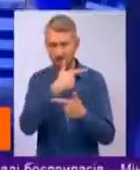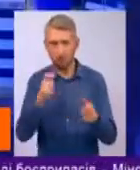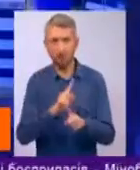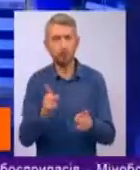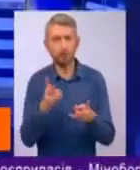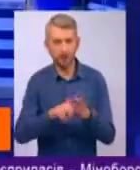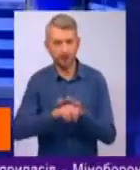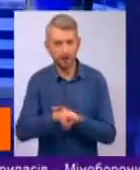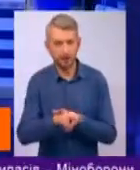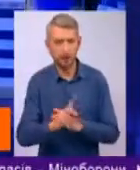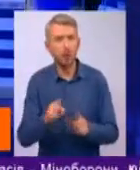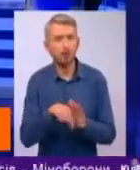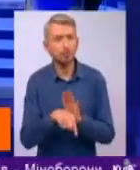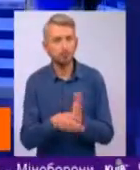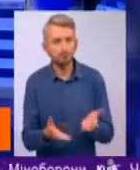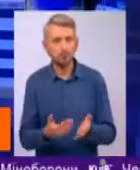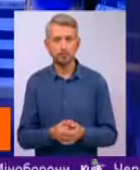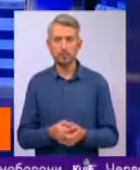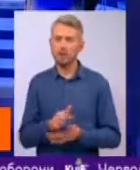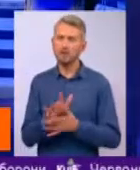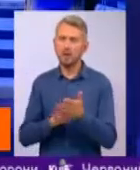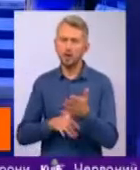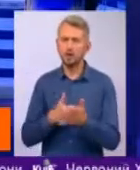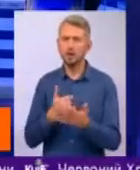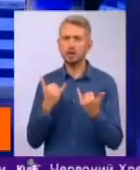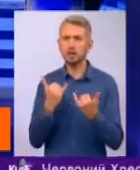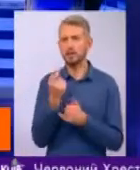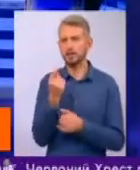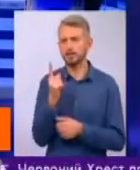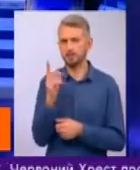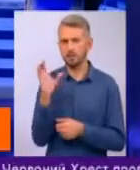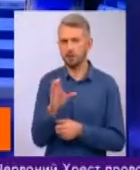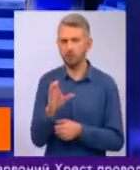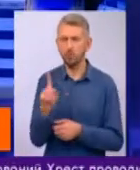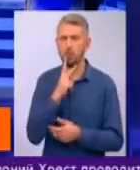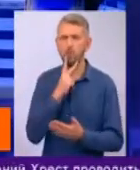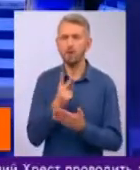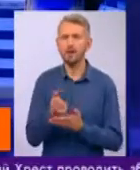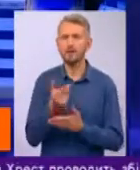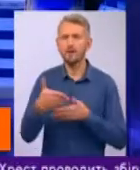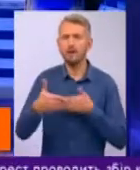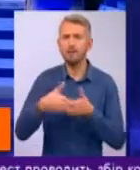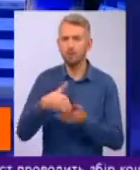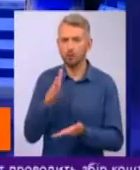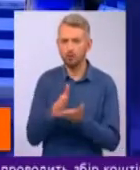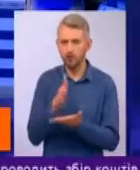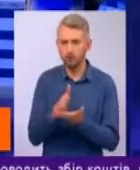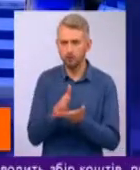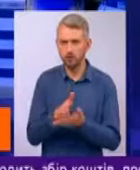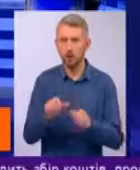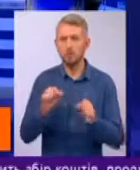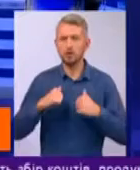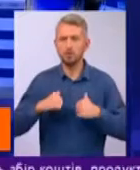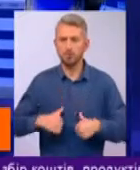треба тікати. Угу. Що таке? Даруйте, я просто зараз, буквально секунду, щоб показати, наскільки близько розташовується. Можна